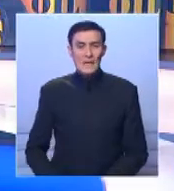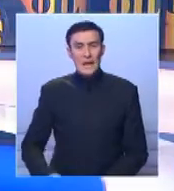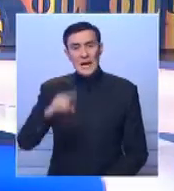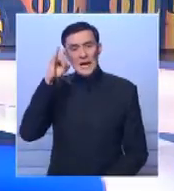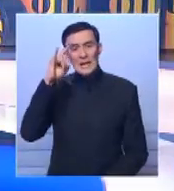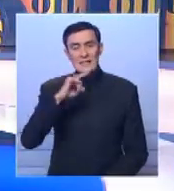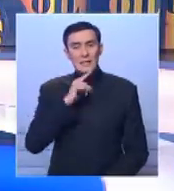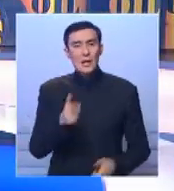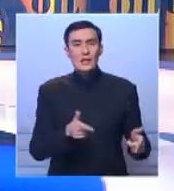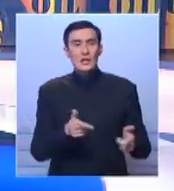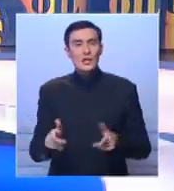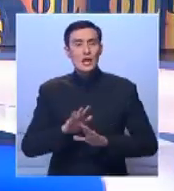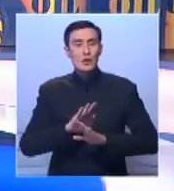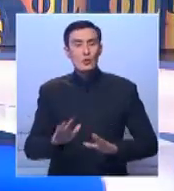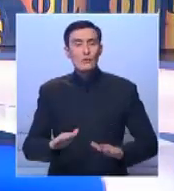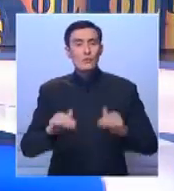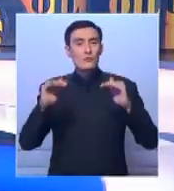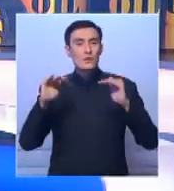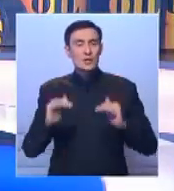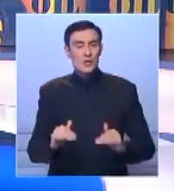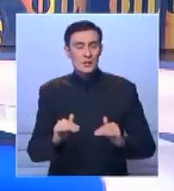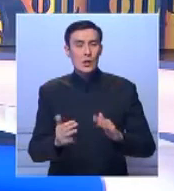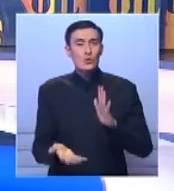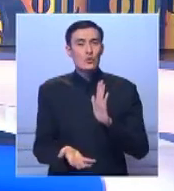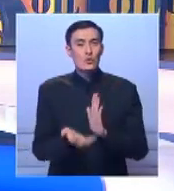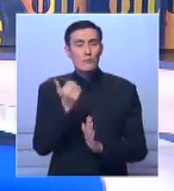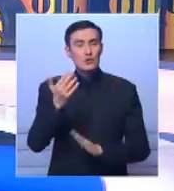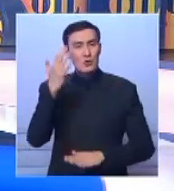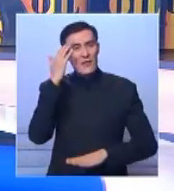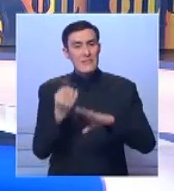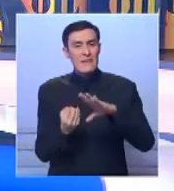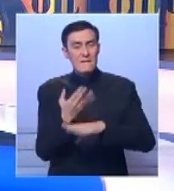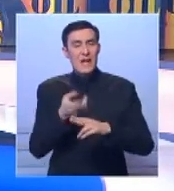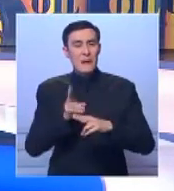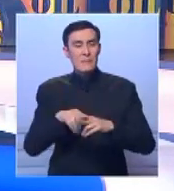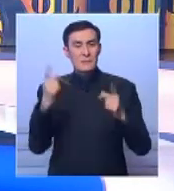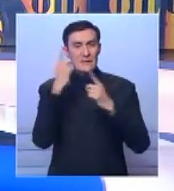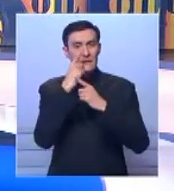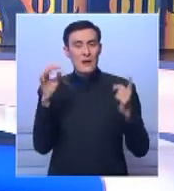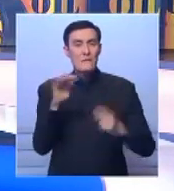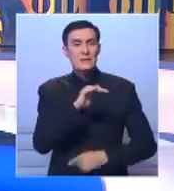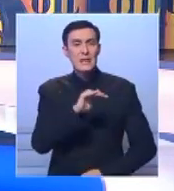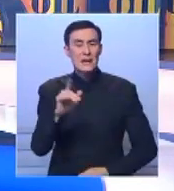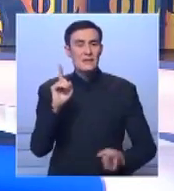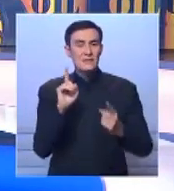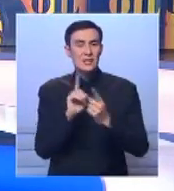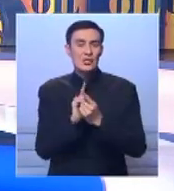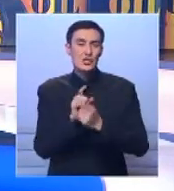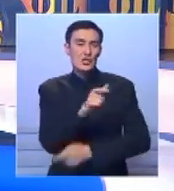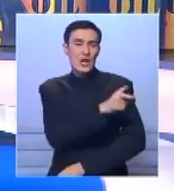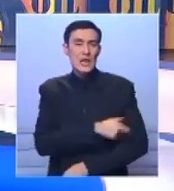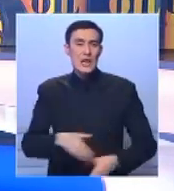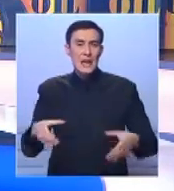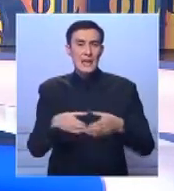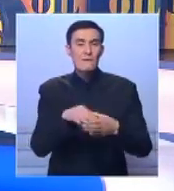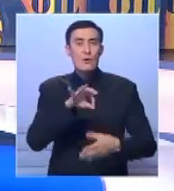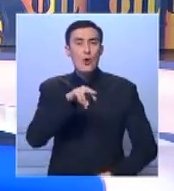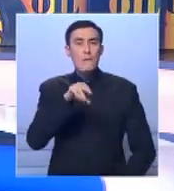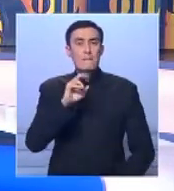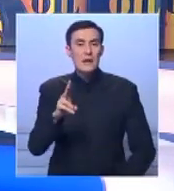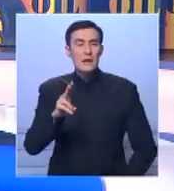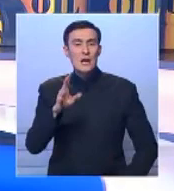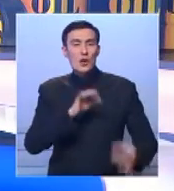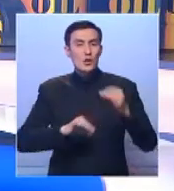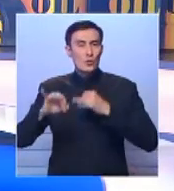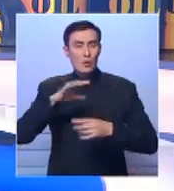Казахстан не готов замораживать уровень добычи нефти. Об этом представители нашей страны официально заявили на встрече стран-членов ОПЕК. Об итогах